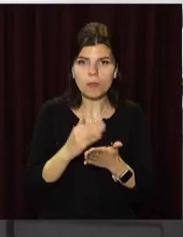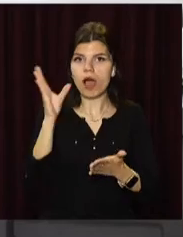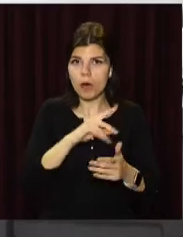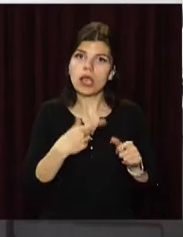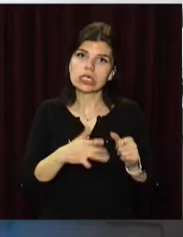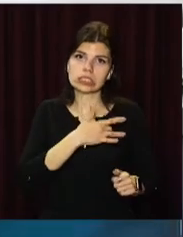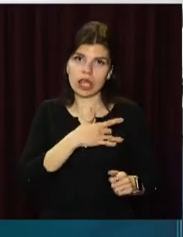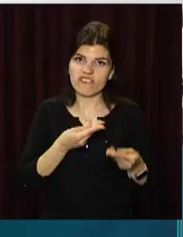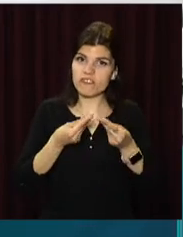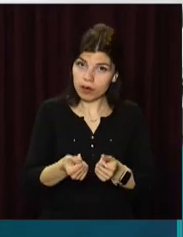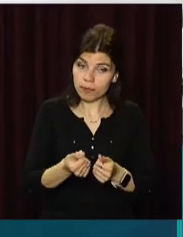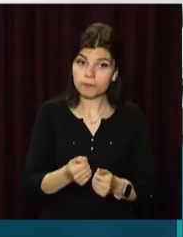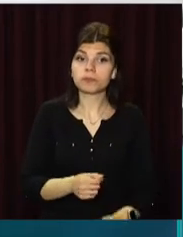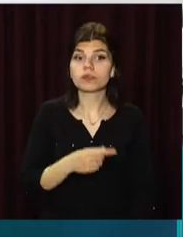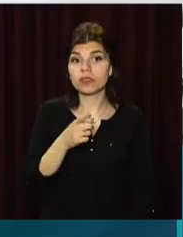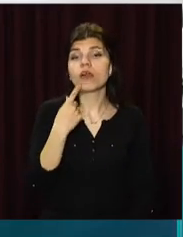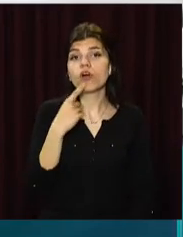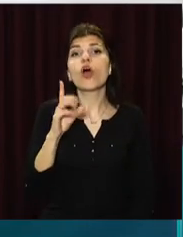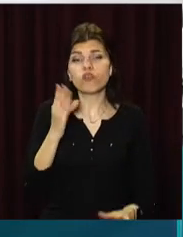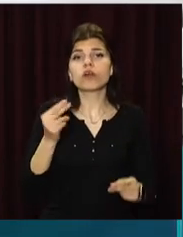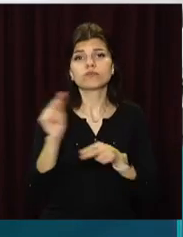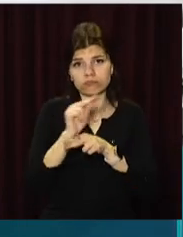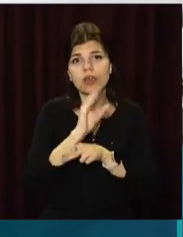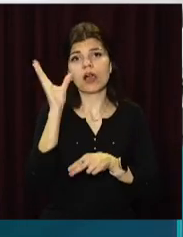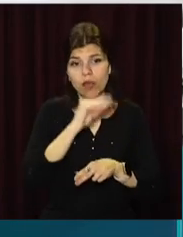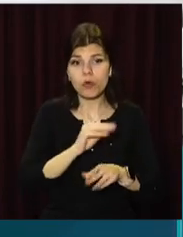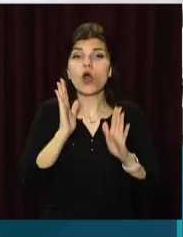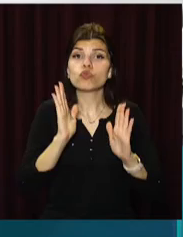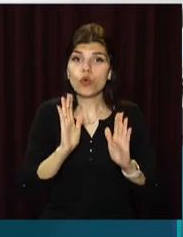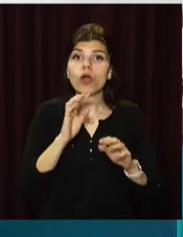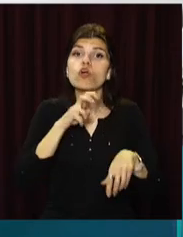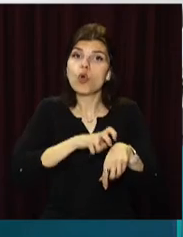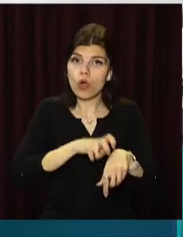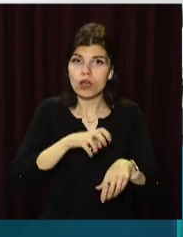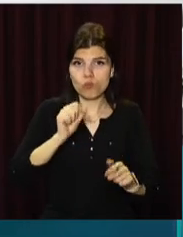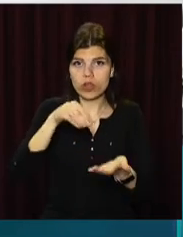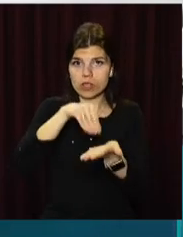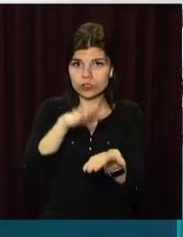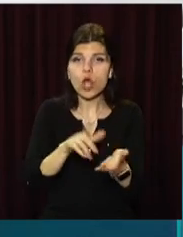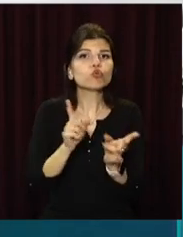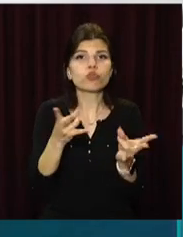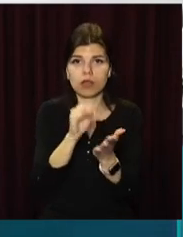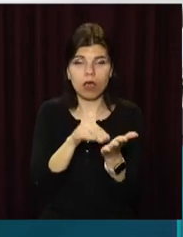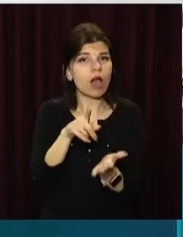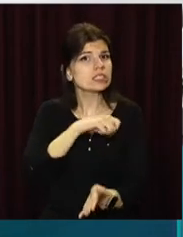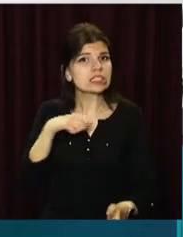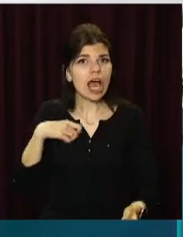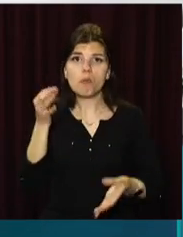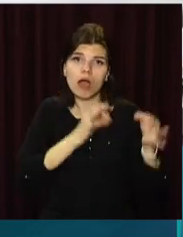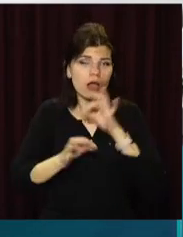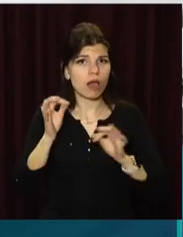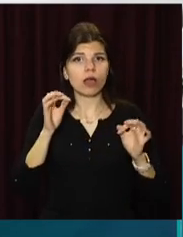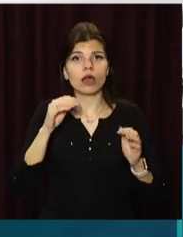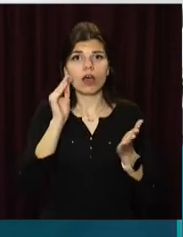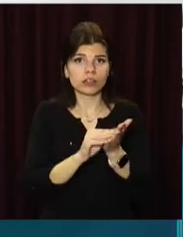сердца. Лаймборелиоз лечится антибактериальной терапией, и назначить может их только доктор. Самостоятельно каждый пациент